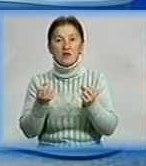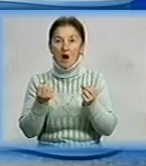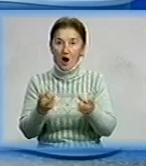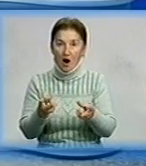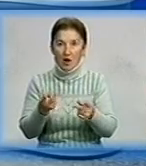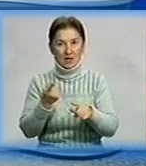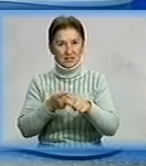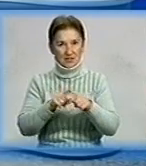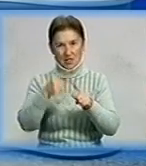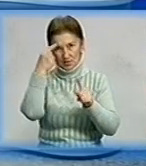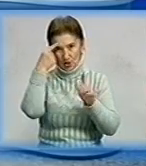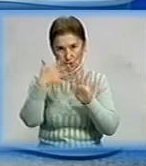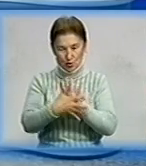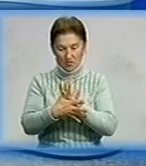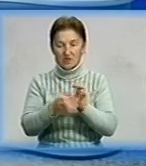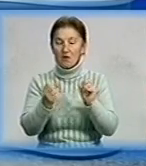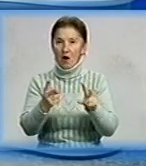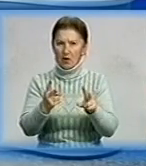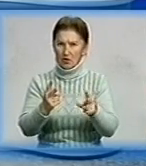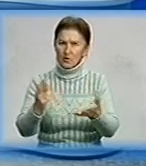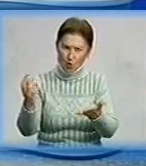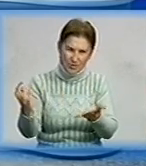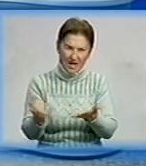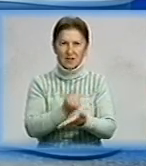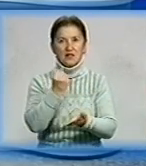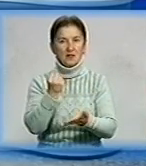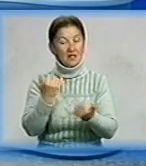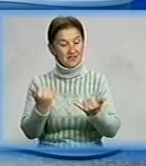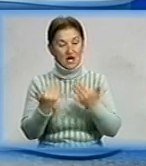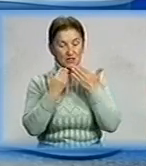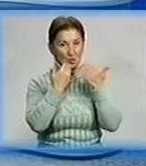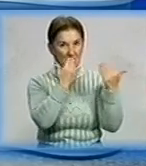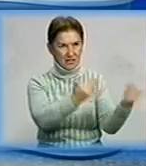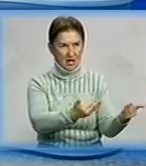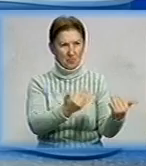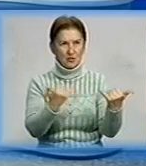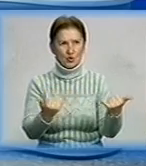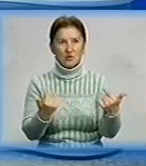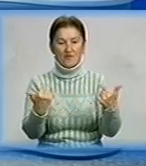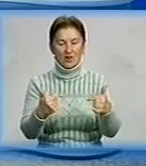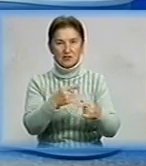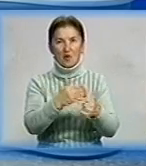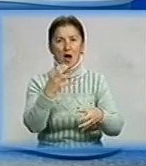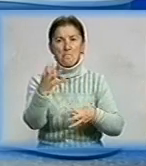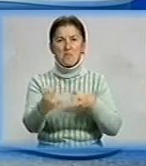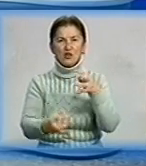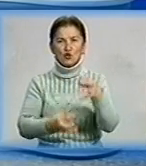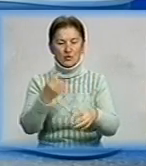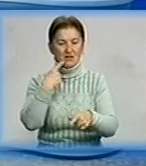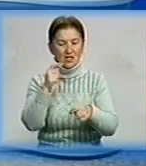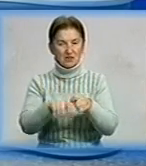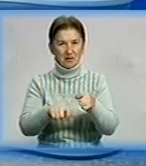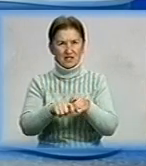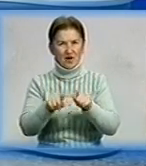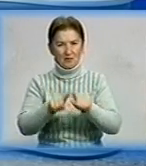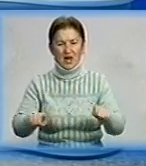Як це розуміти, як цього досягти? Зараз спитаємо нашого гостя. В гостях я сьогодні маю міжнародного експерту з корпоративних